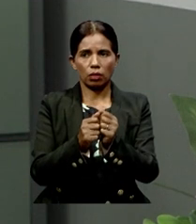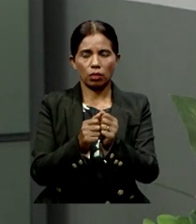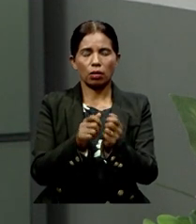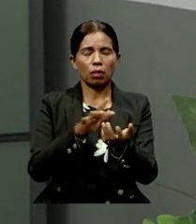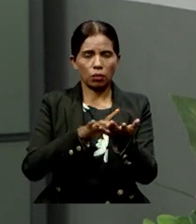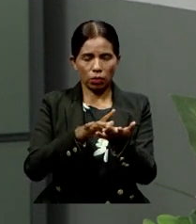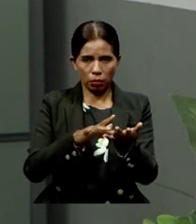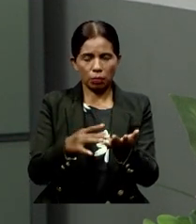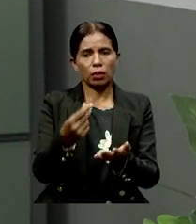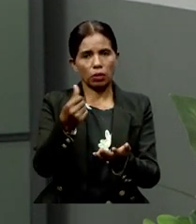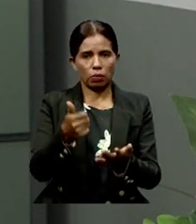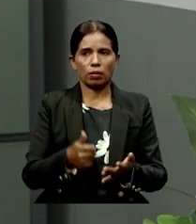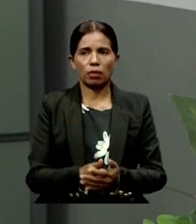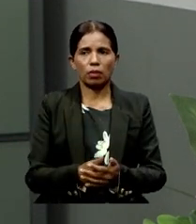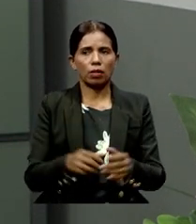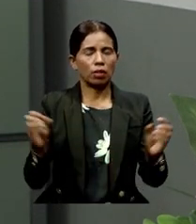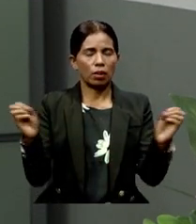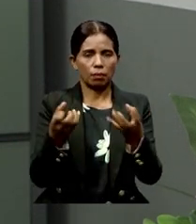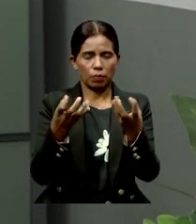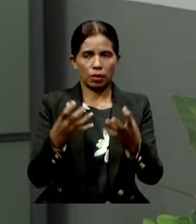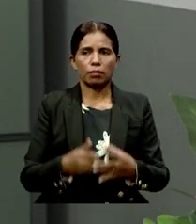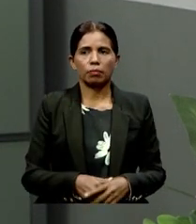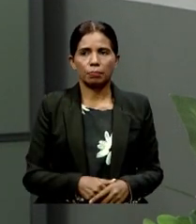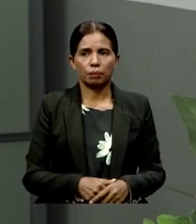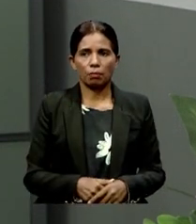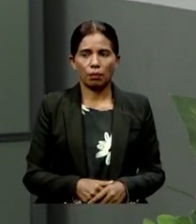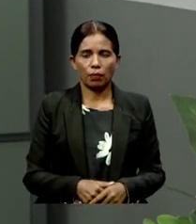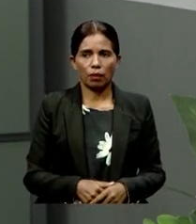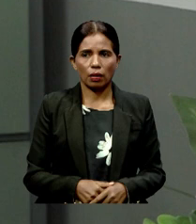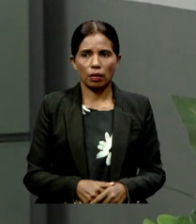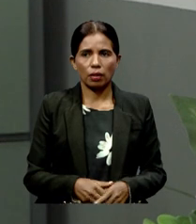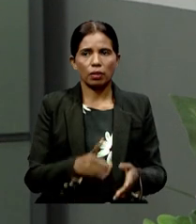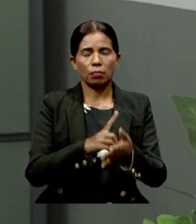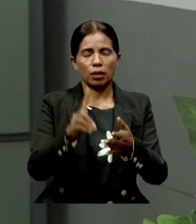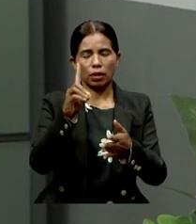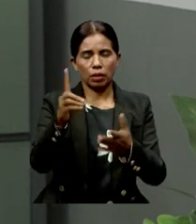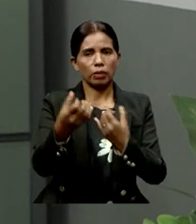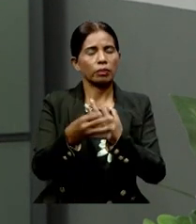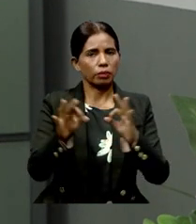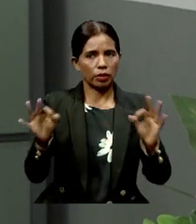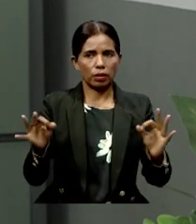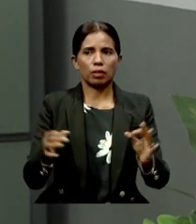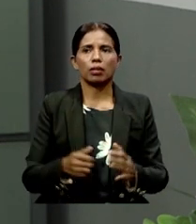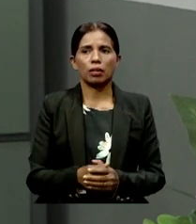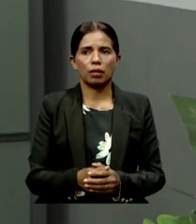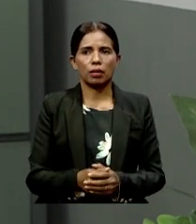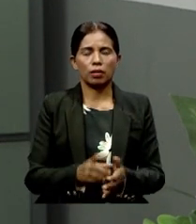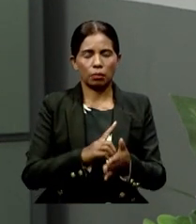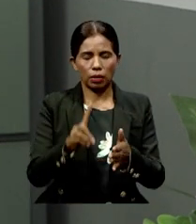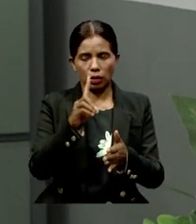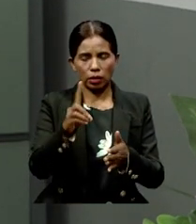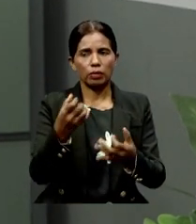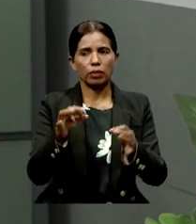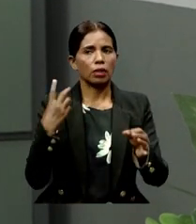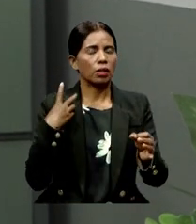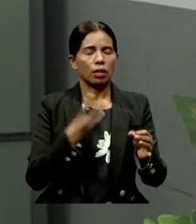memak la maksimo. Daru ma tosem tosem mana ida ho tu semala ida ni ya la tuir